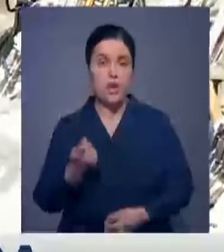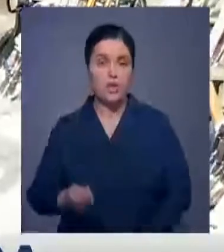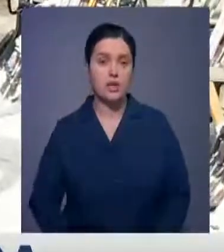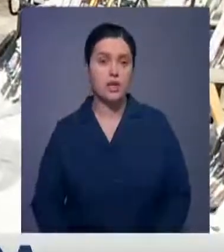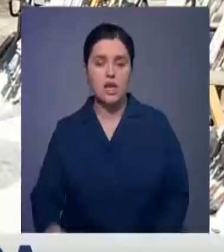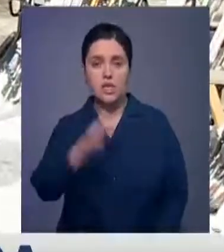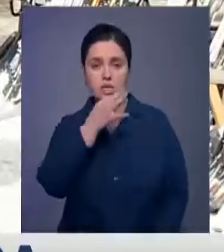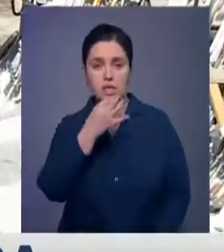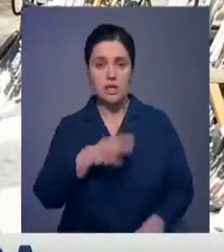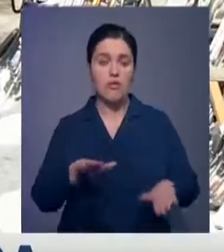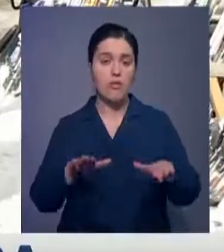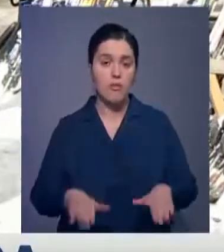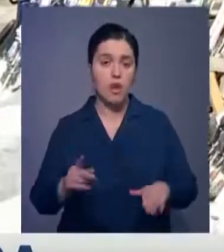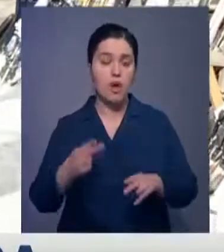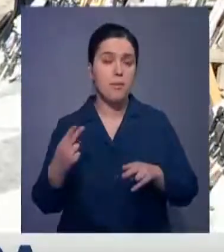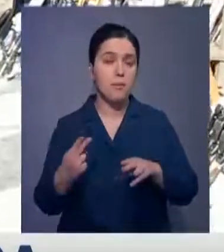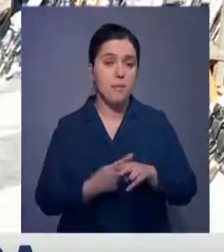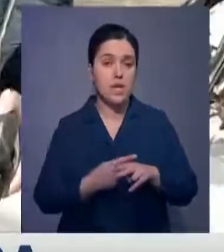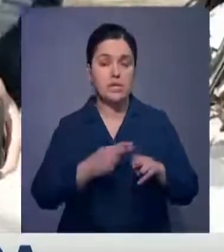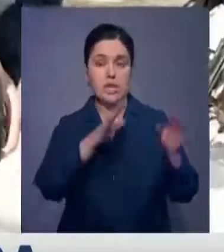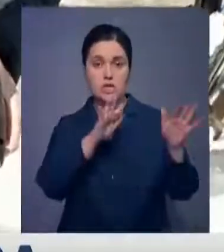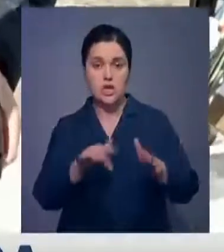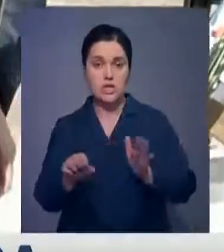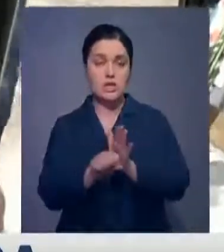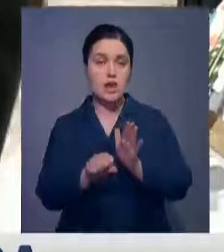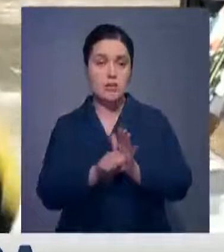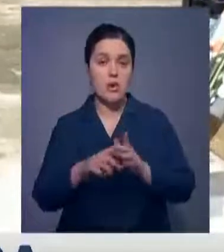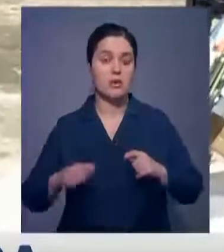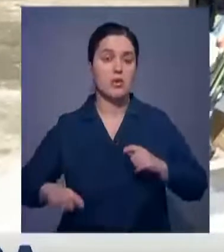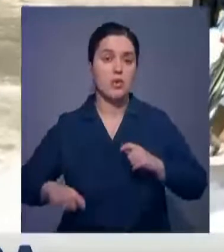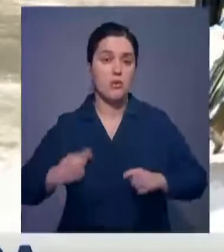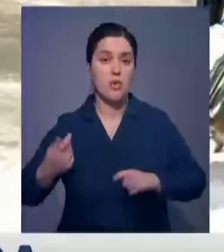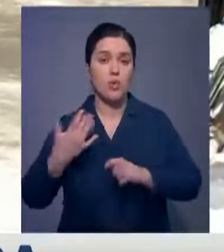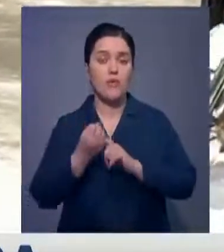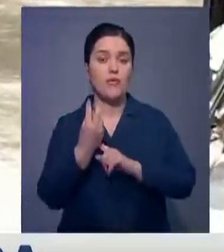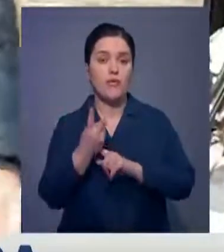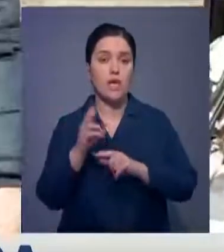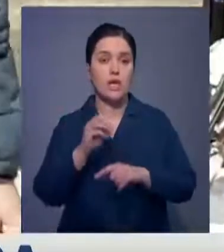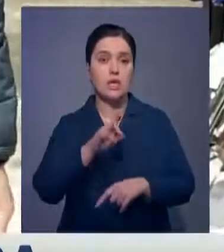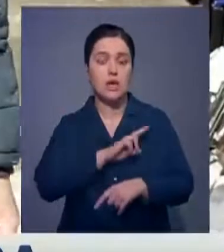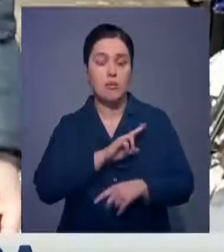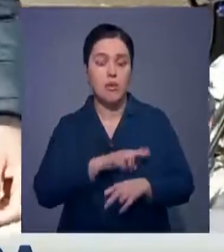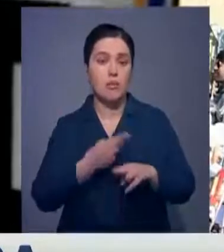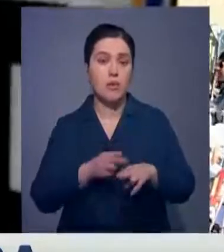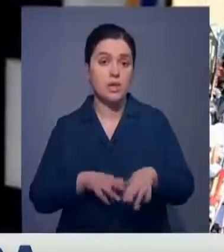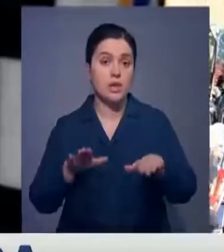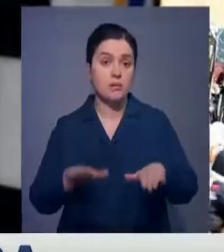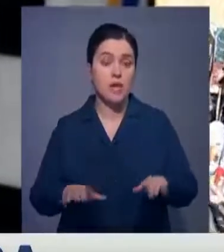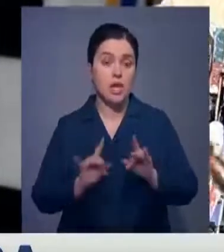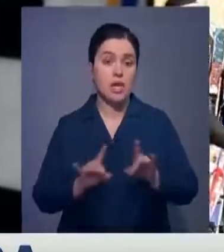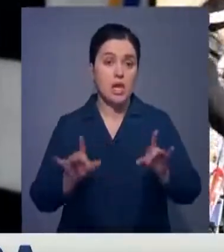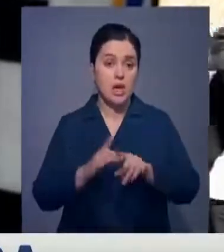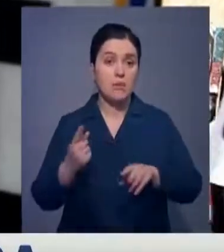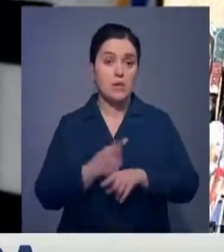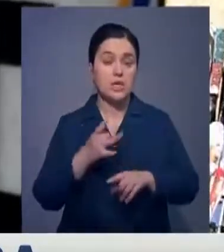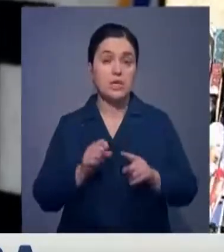Недовольные местные, ведь для них бесснежная зима – это убытки в бизнесе. Сергей Михаилидзе уже 12 лет работает в этой курортной зоне. Говорит, что впервые за